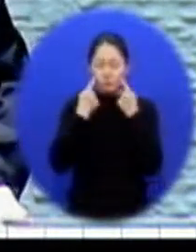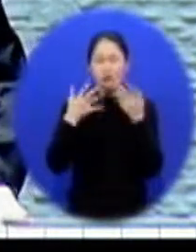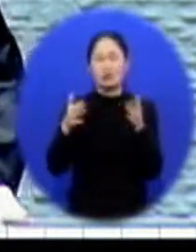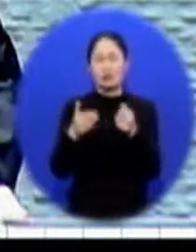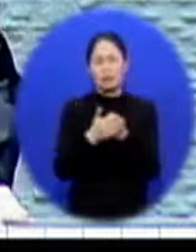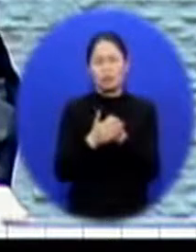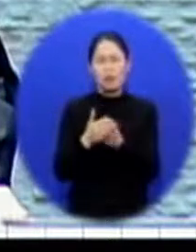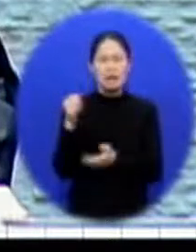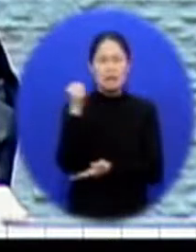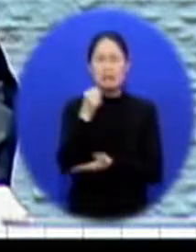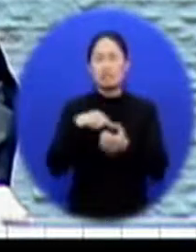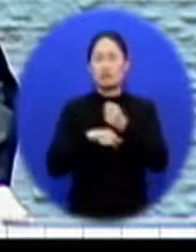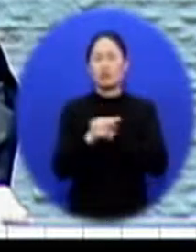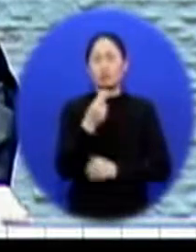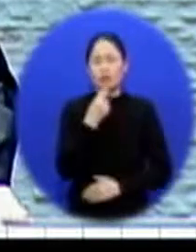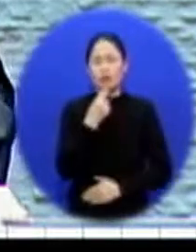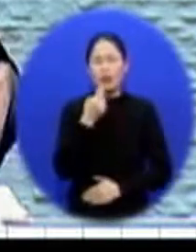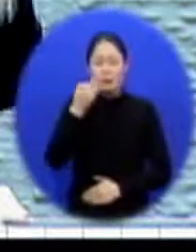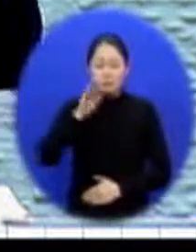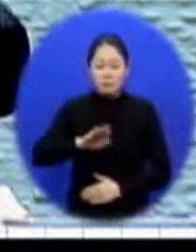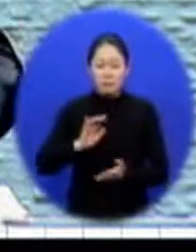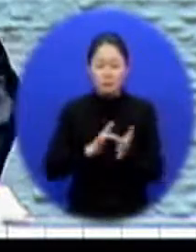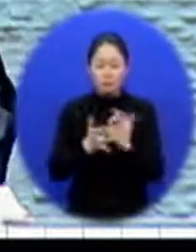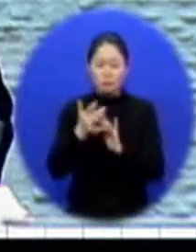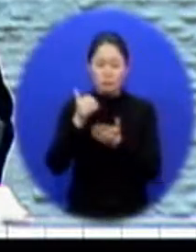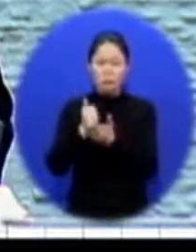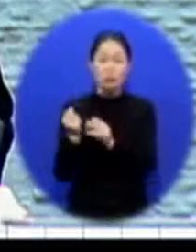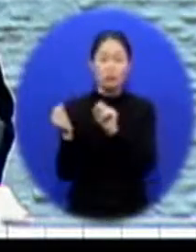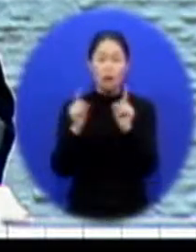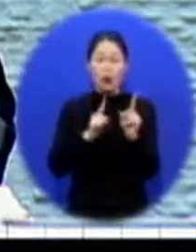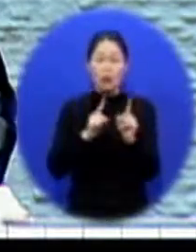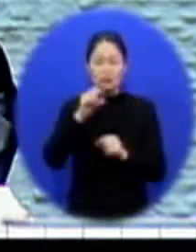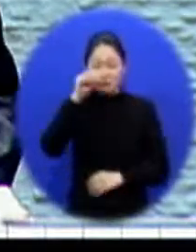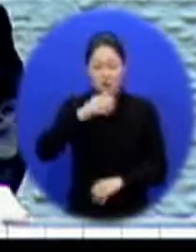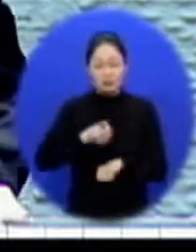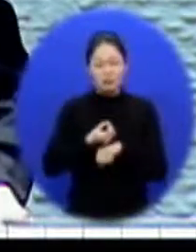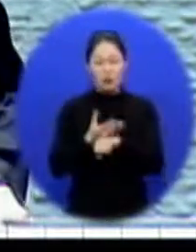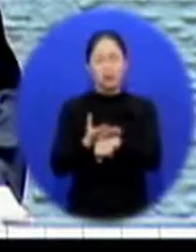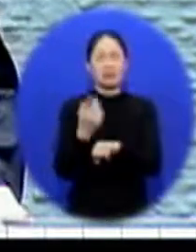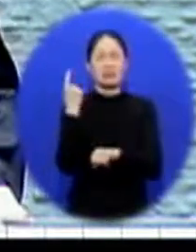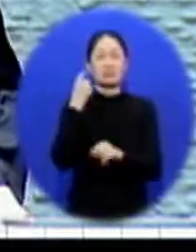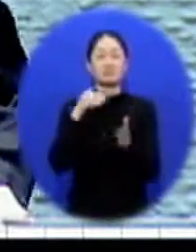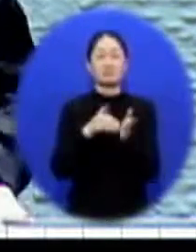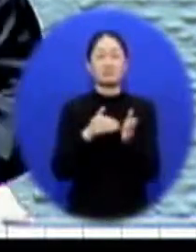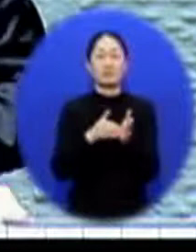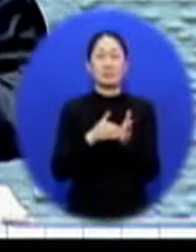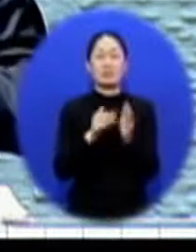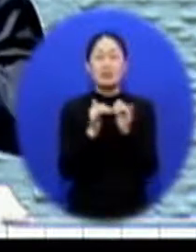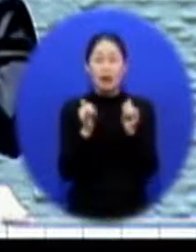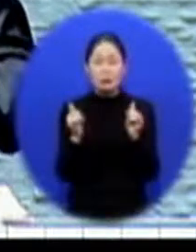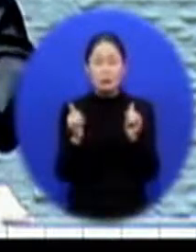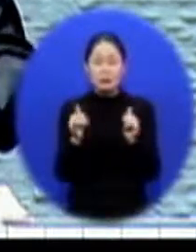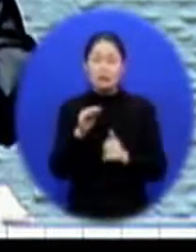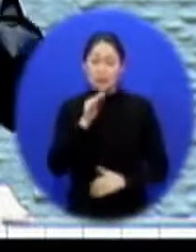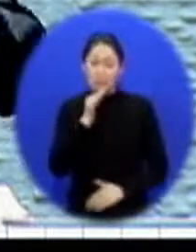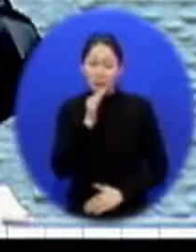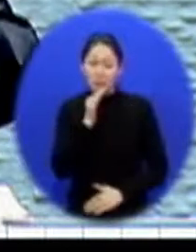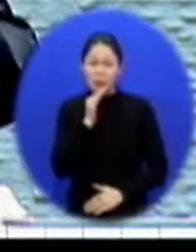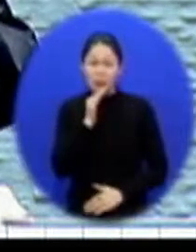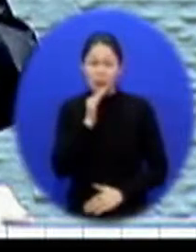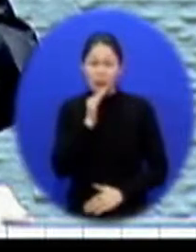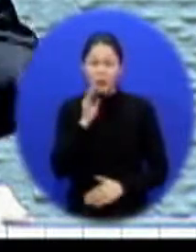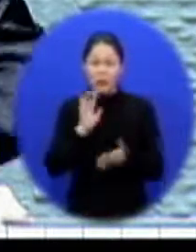그러나 예수님의 부활을 그래 저렴한 들은 사람은 그러면 실제로는 예수님의 부활을